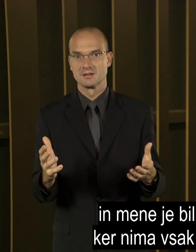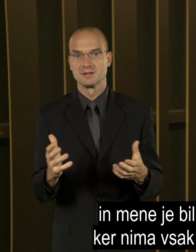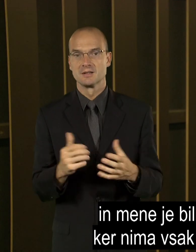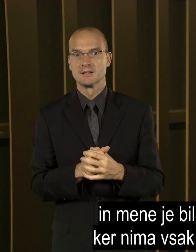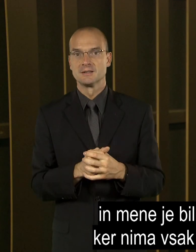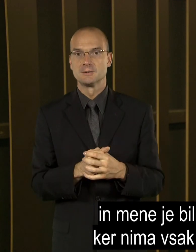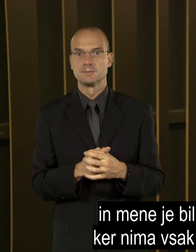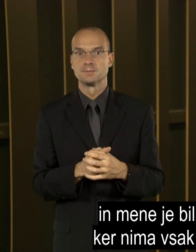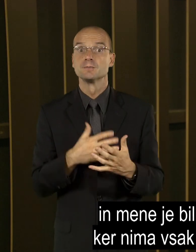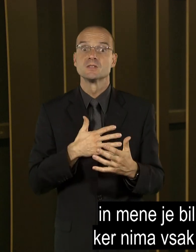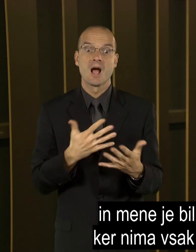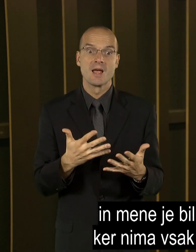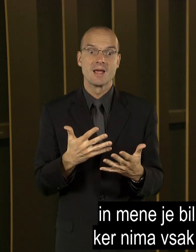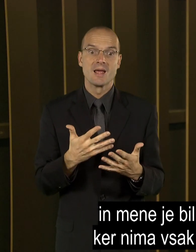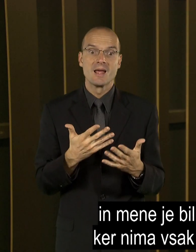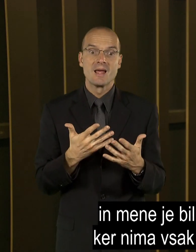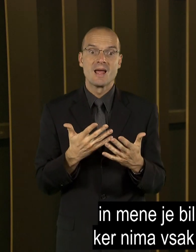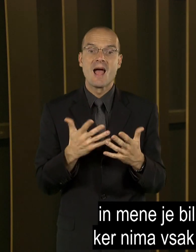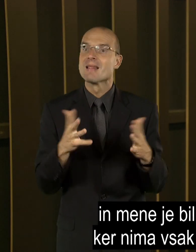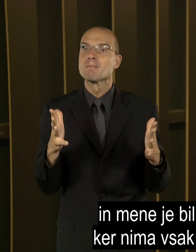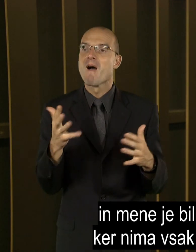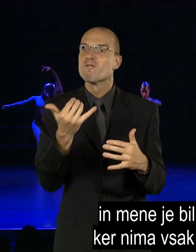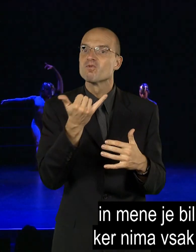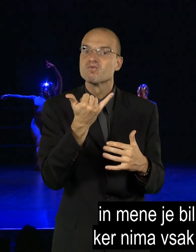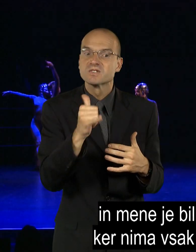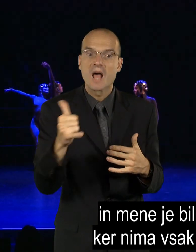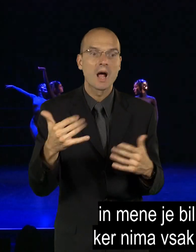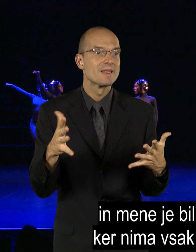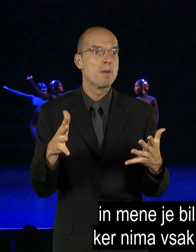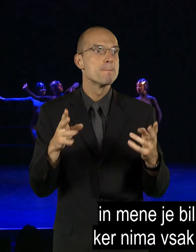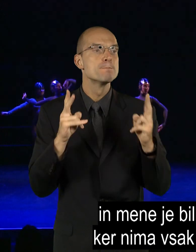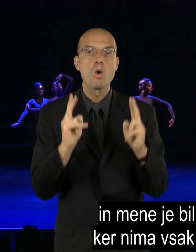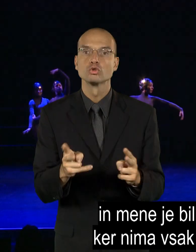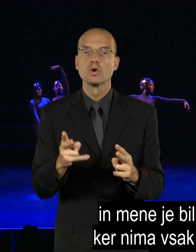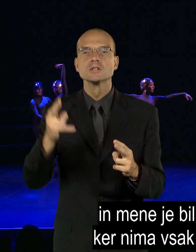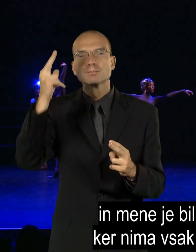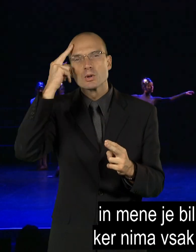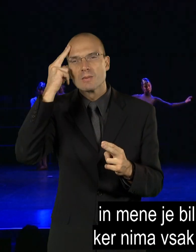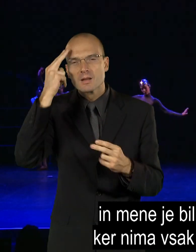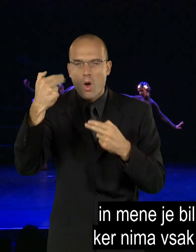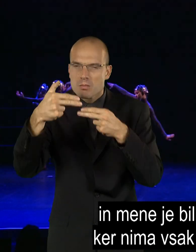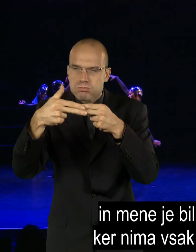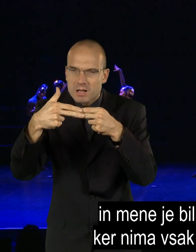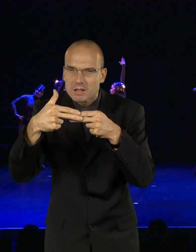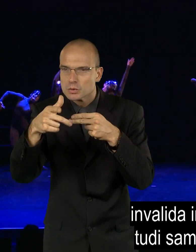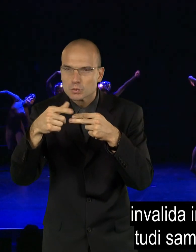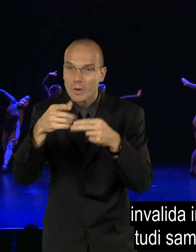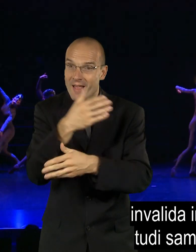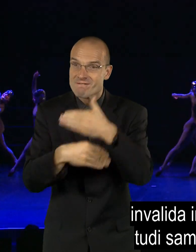ker nima vsak možnost spoznati